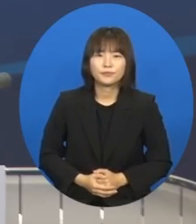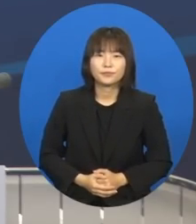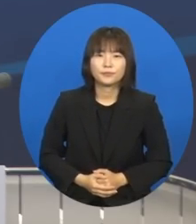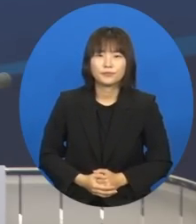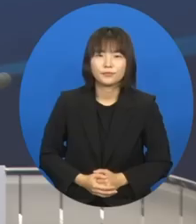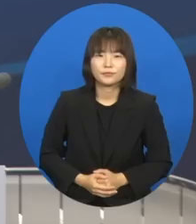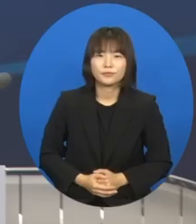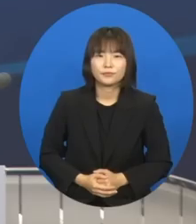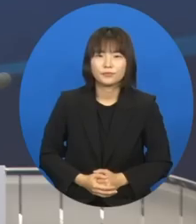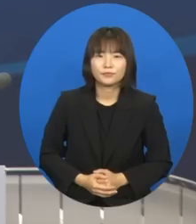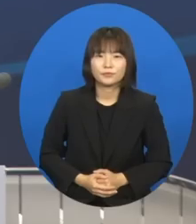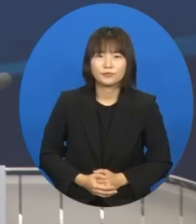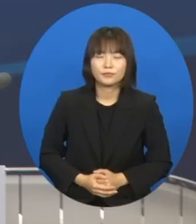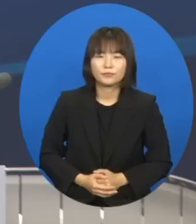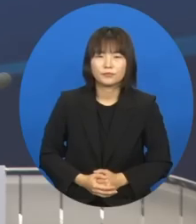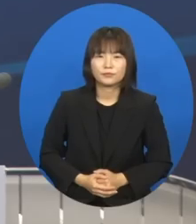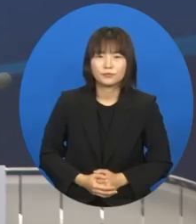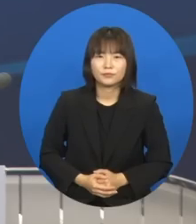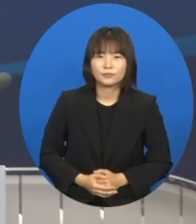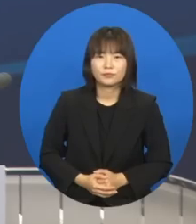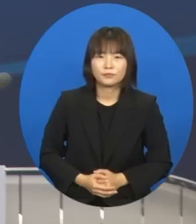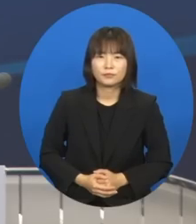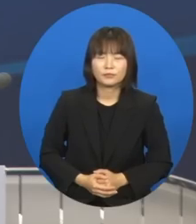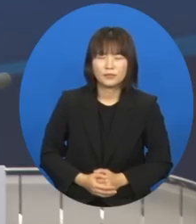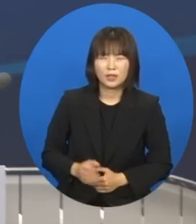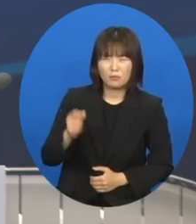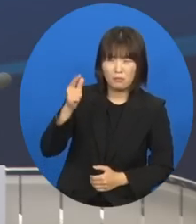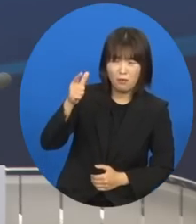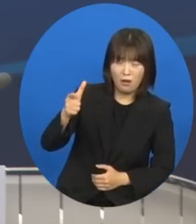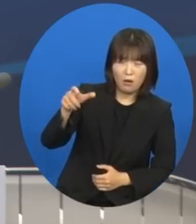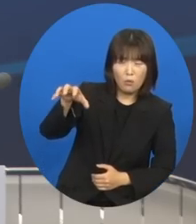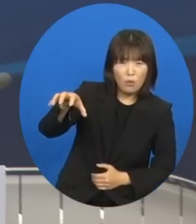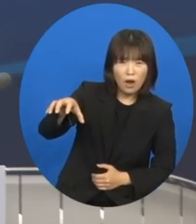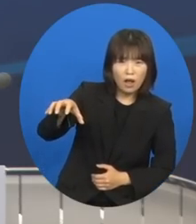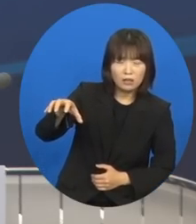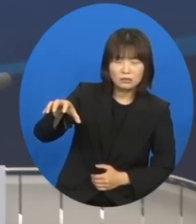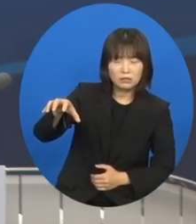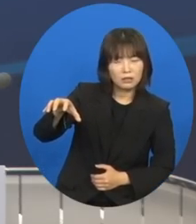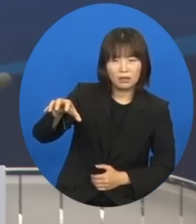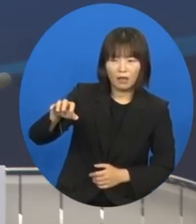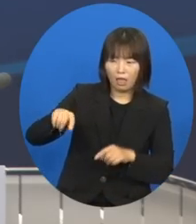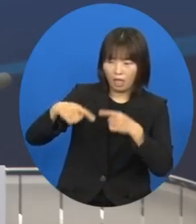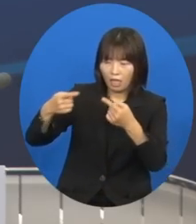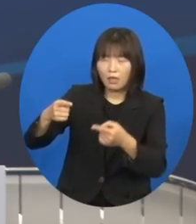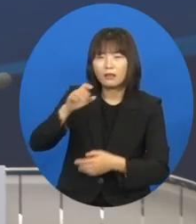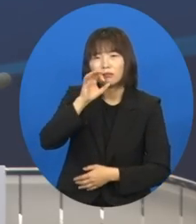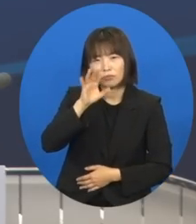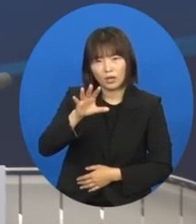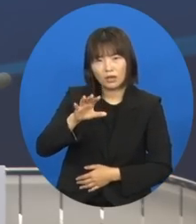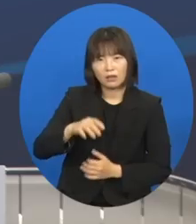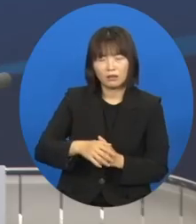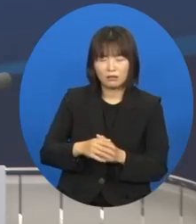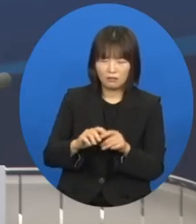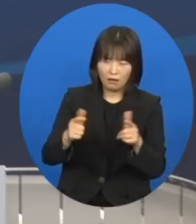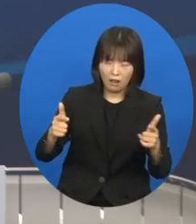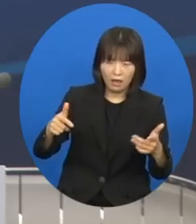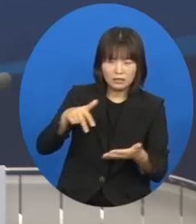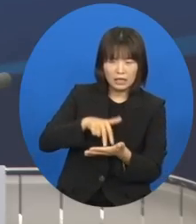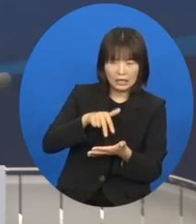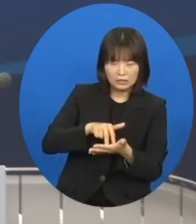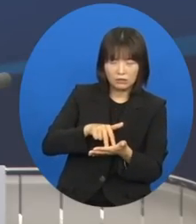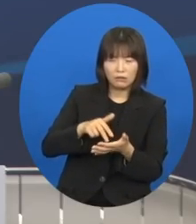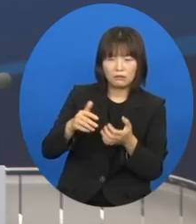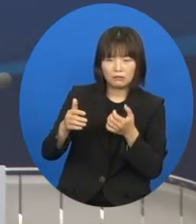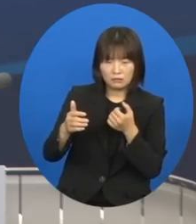도저히 그 먼 장소까지 갈 수가 없는 거예요. 그전에도 여러 가지 사정으로 제자 결혼식에 가지 못했던